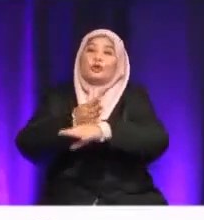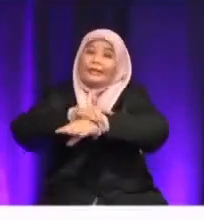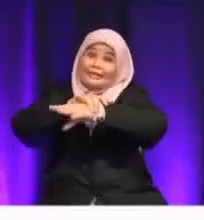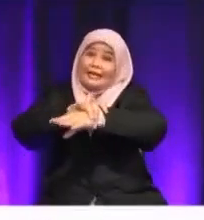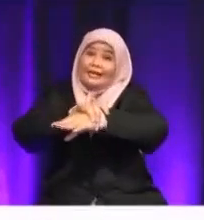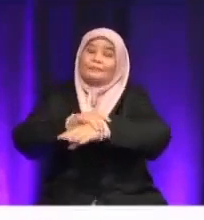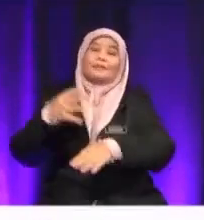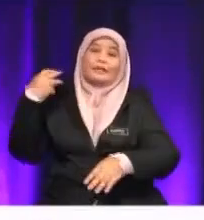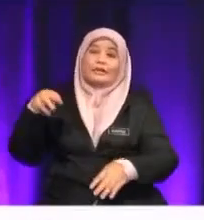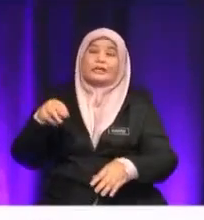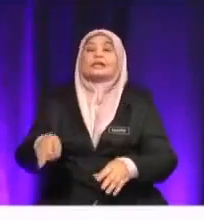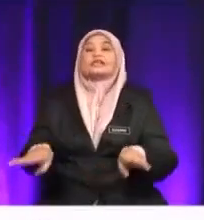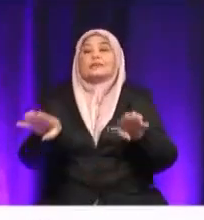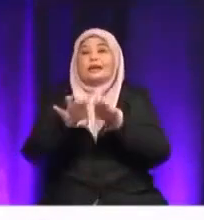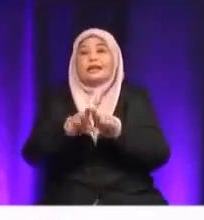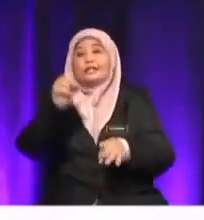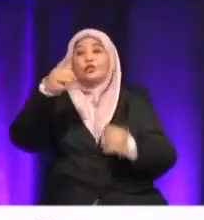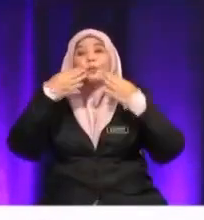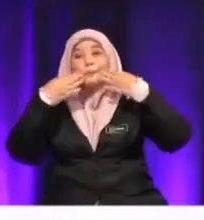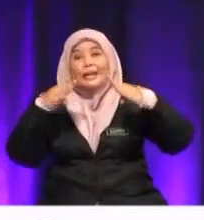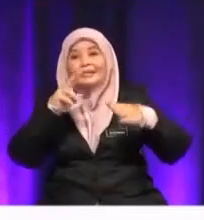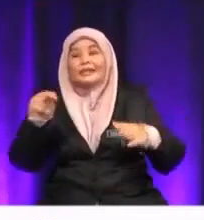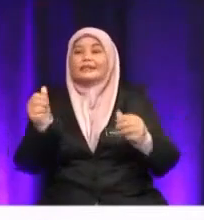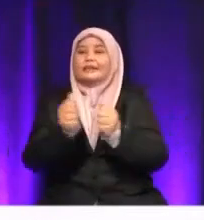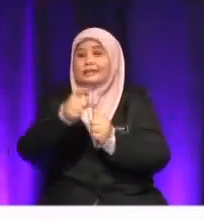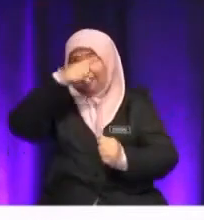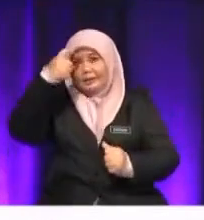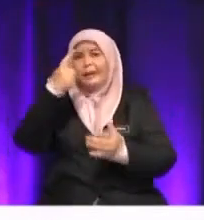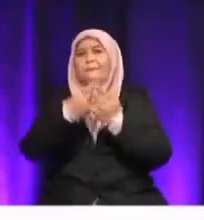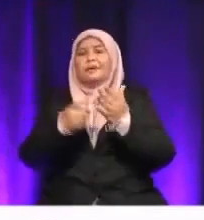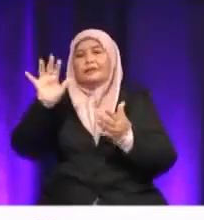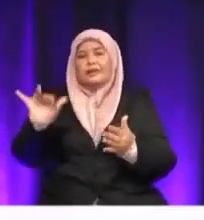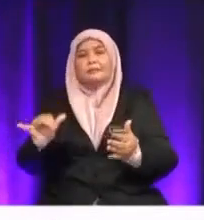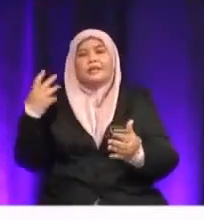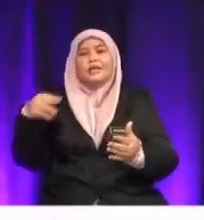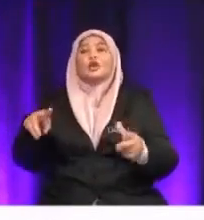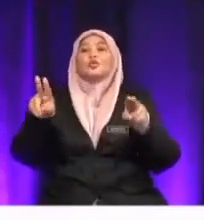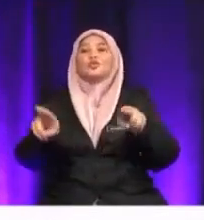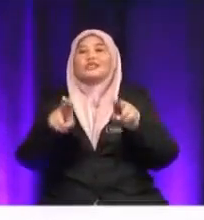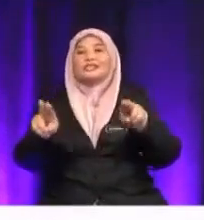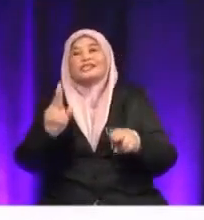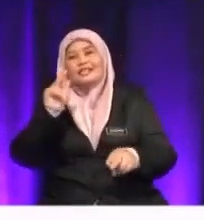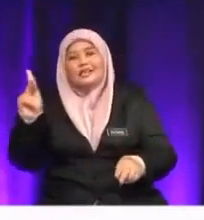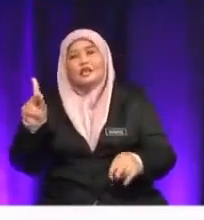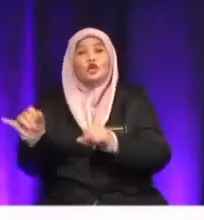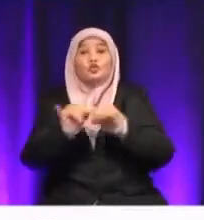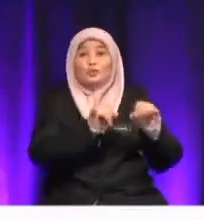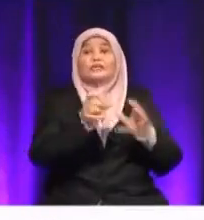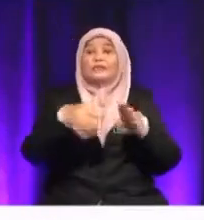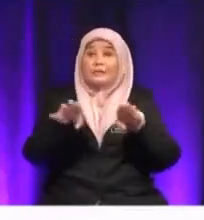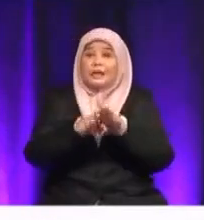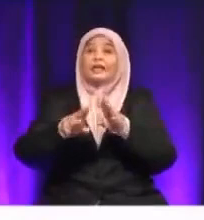mereka sebagai satu balasan dengan sebab apa yang mereka telah usahakan. Juga sebagai